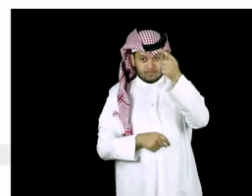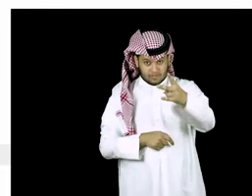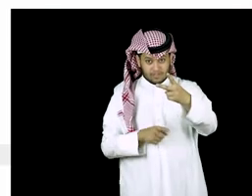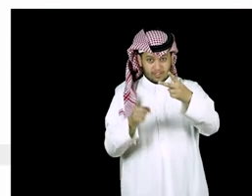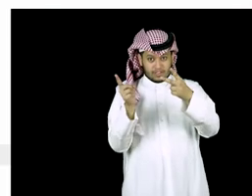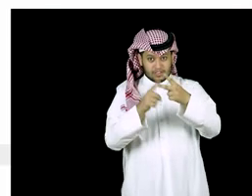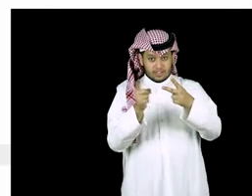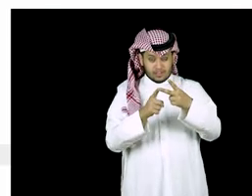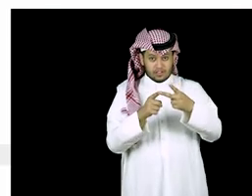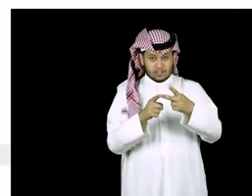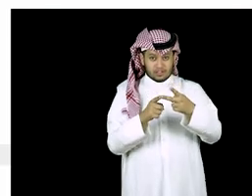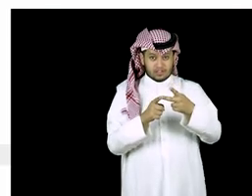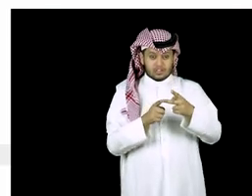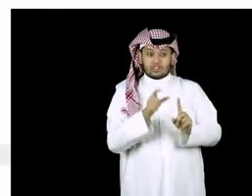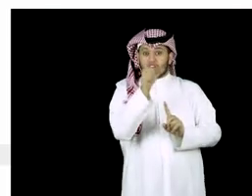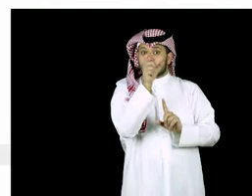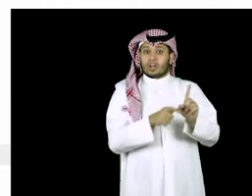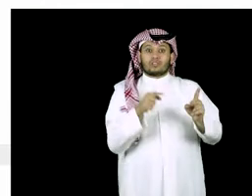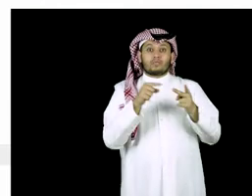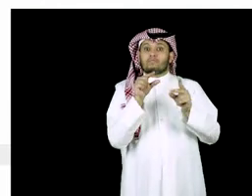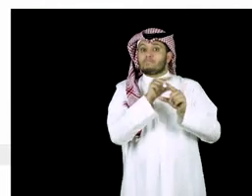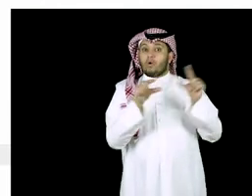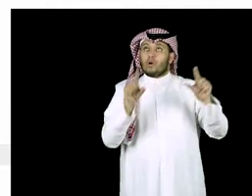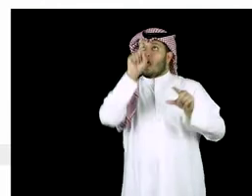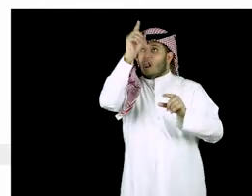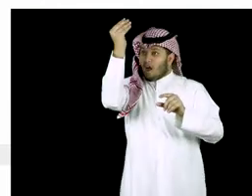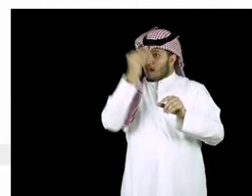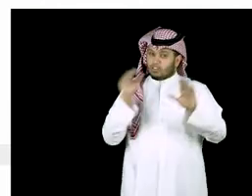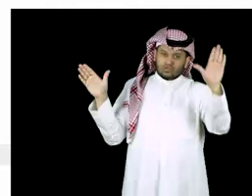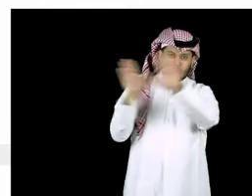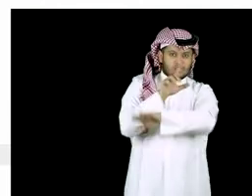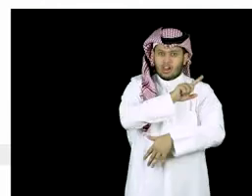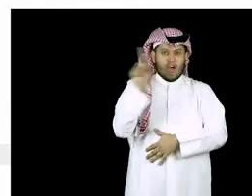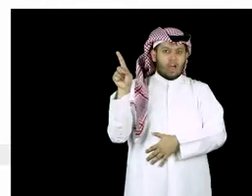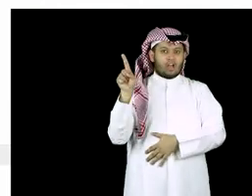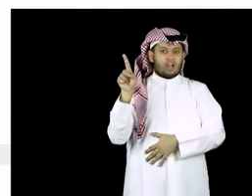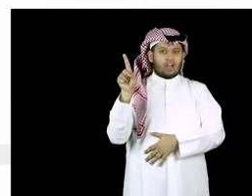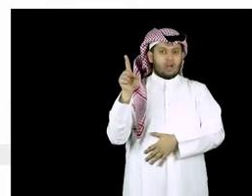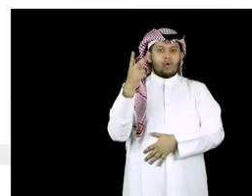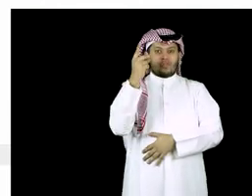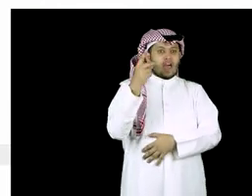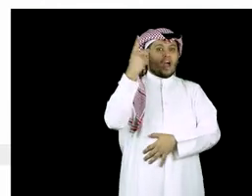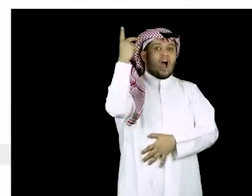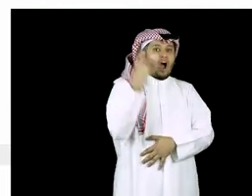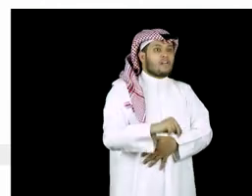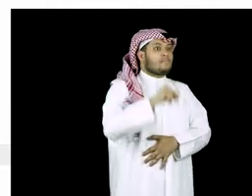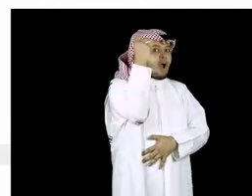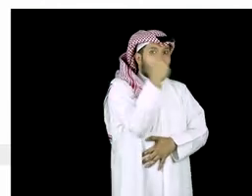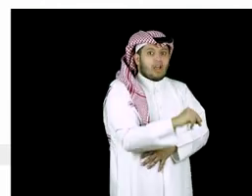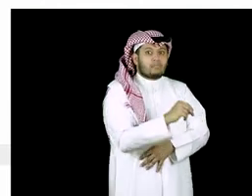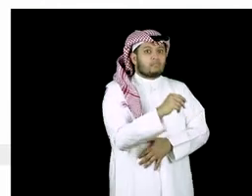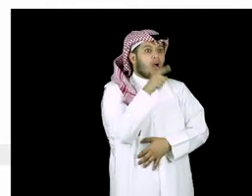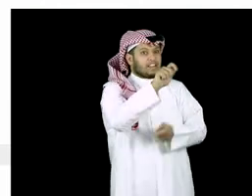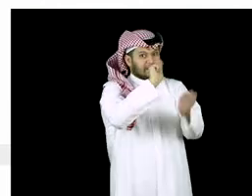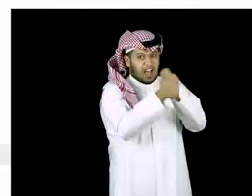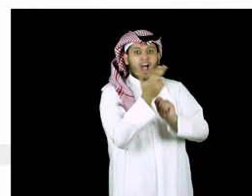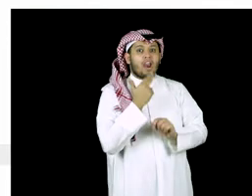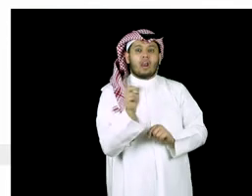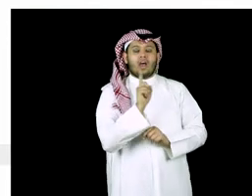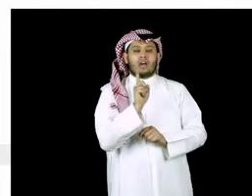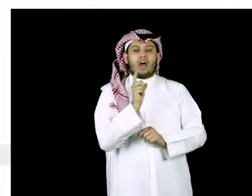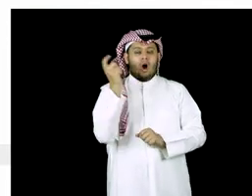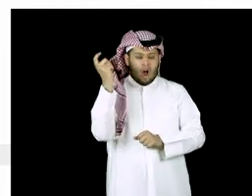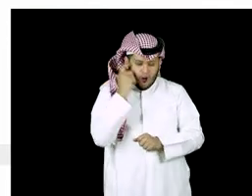الحالة الثانية أن لا يجحد الحكم بما أنزل الله ولا يستحل المحارم، ويعلم أن حكم الله هو